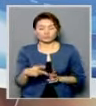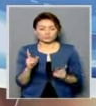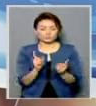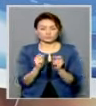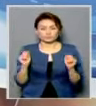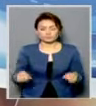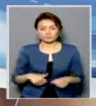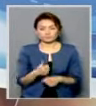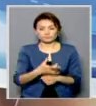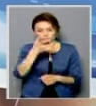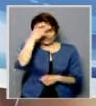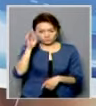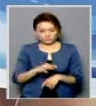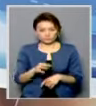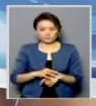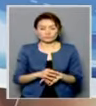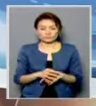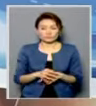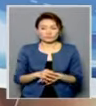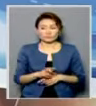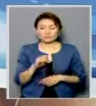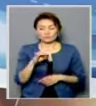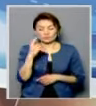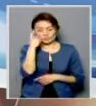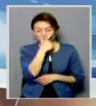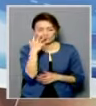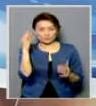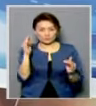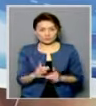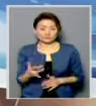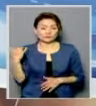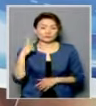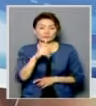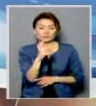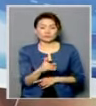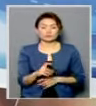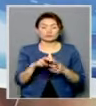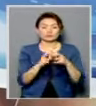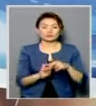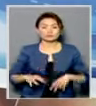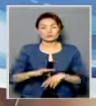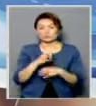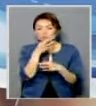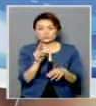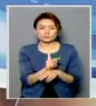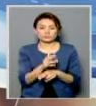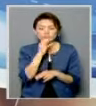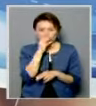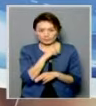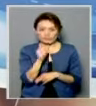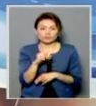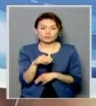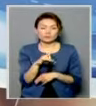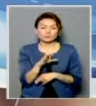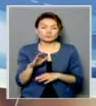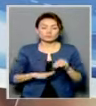өткізеді. Бастың жиі ауруы мен айналуы, мигрень, көру қабілетін нашарлауы, арқа, омыртқа бойындағы кез келген аурудың емін табуға Атлас